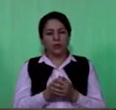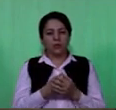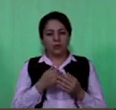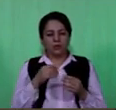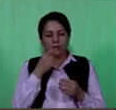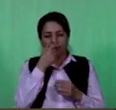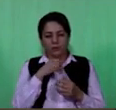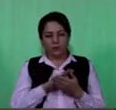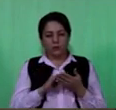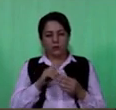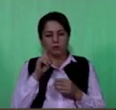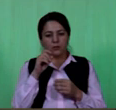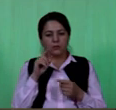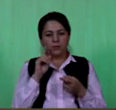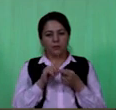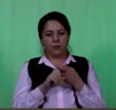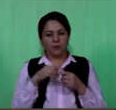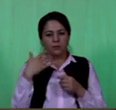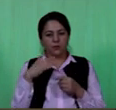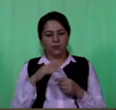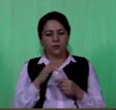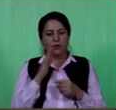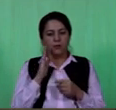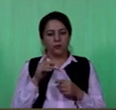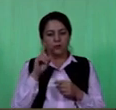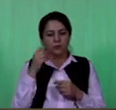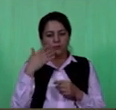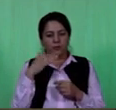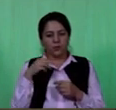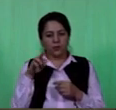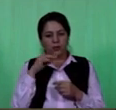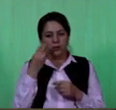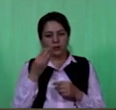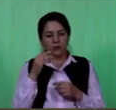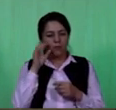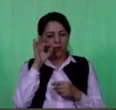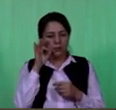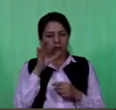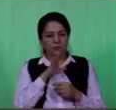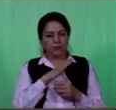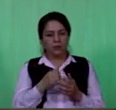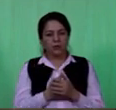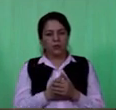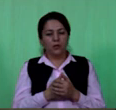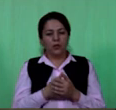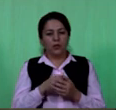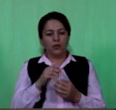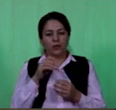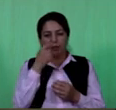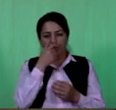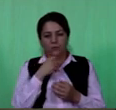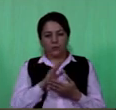каста прибавим 50 значит 150 ящиков абрикосов стала аккуратно